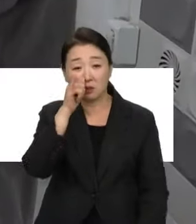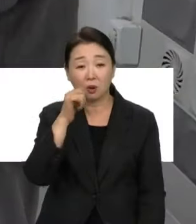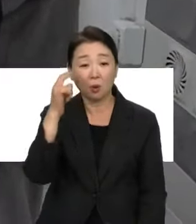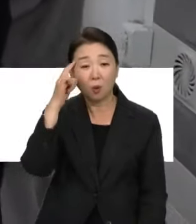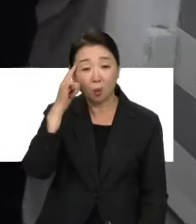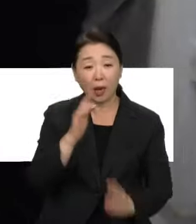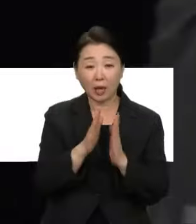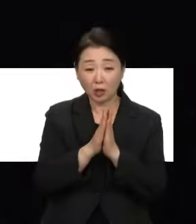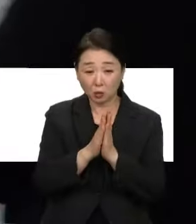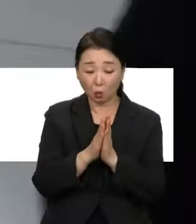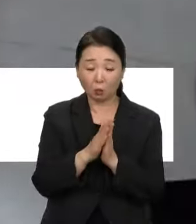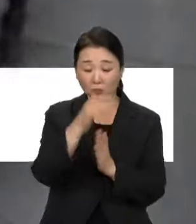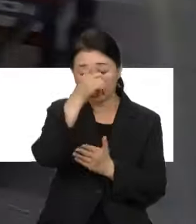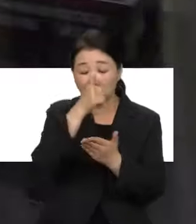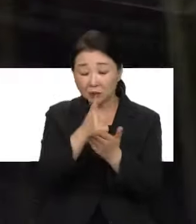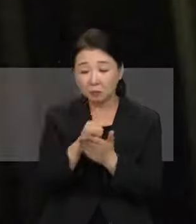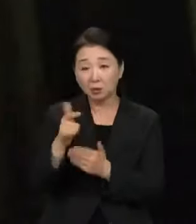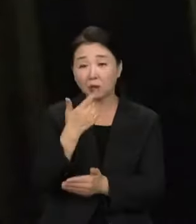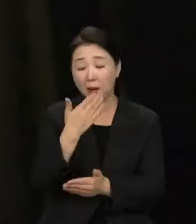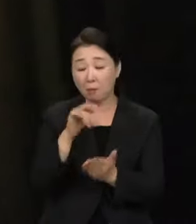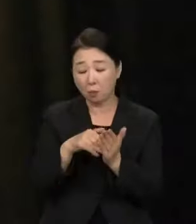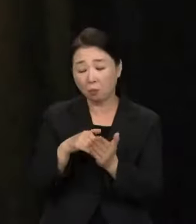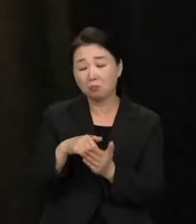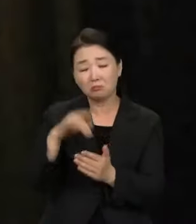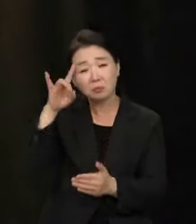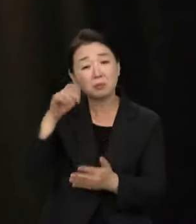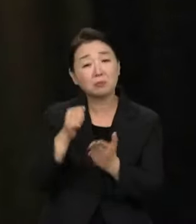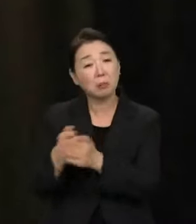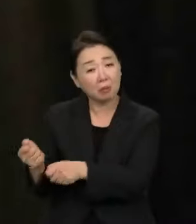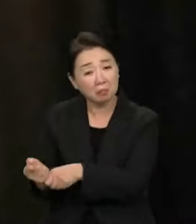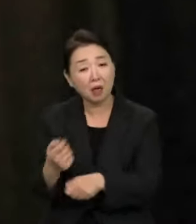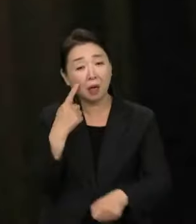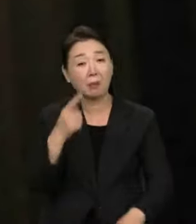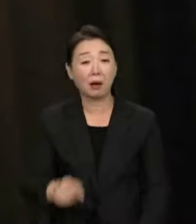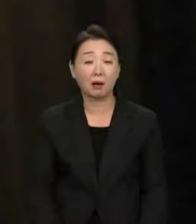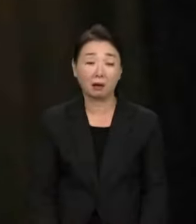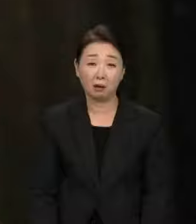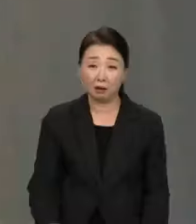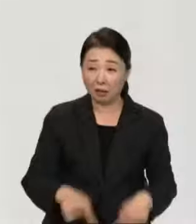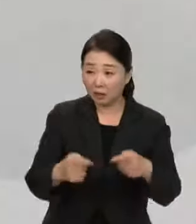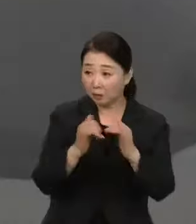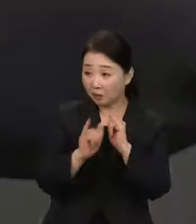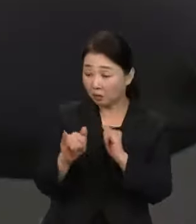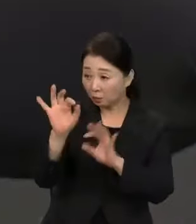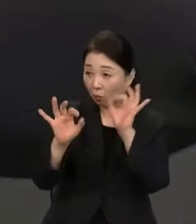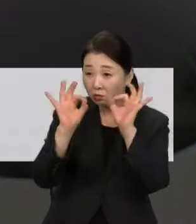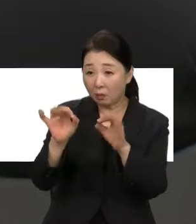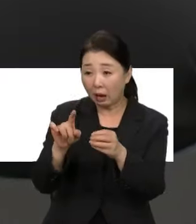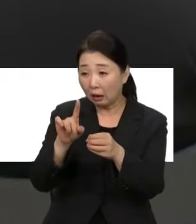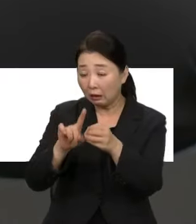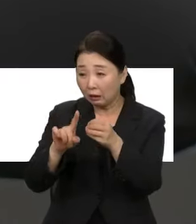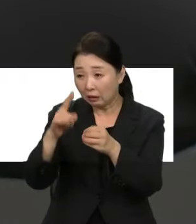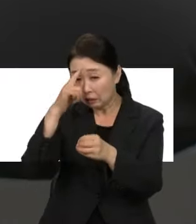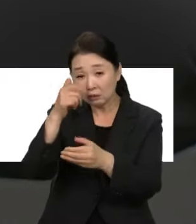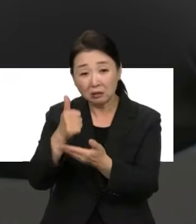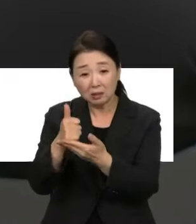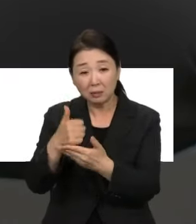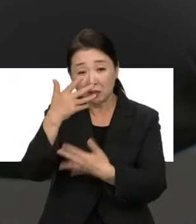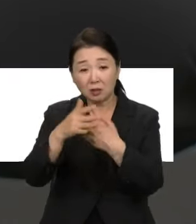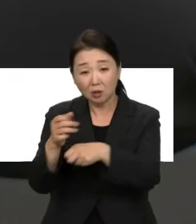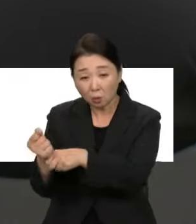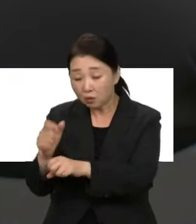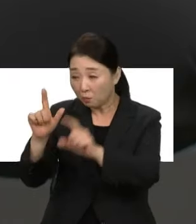식사하고 내려가서 심심풀이로. 템플스테이 참가자들도 이런 모습을 봤습니다. 스님들이 스크린 골프